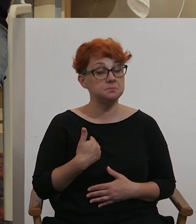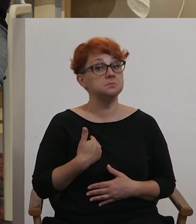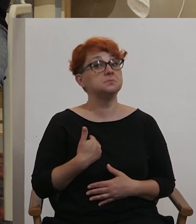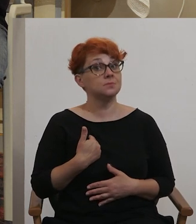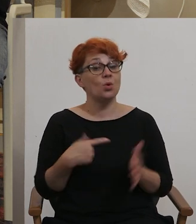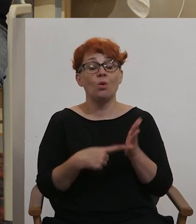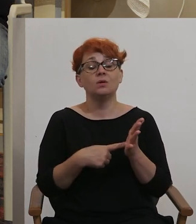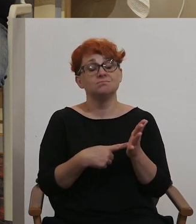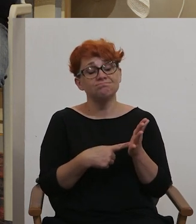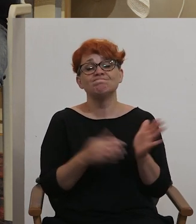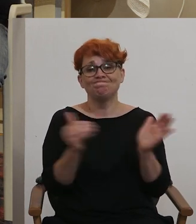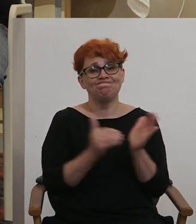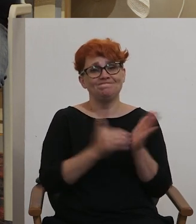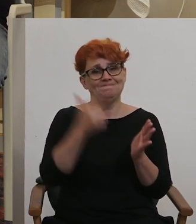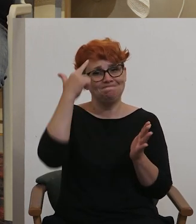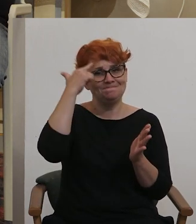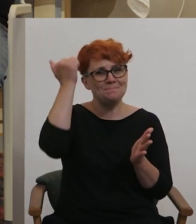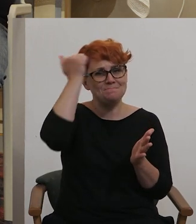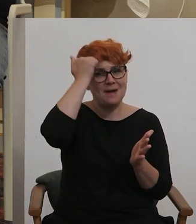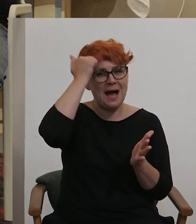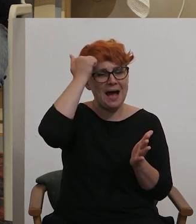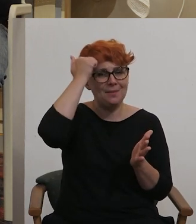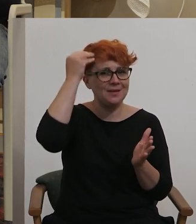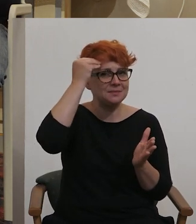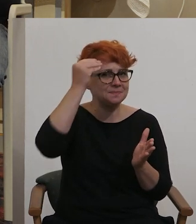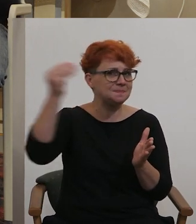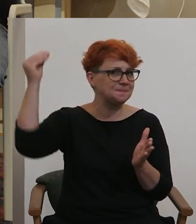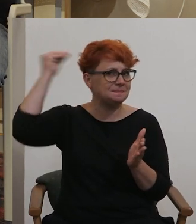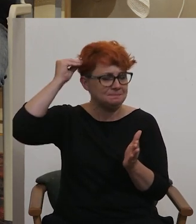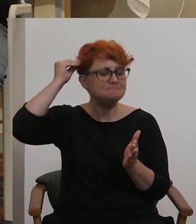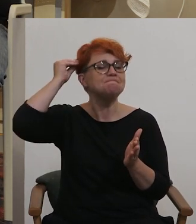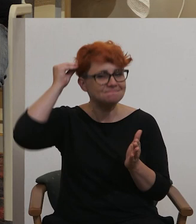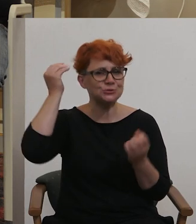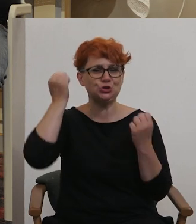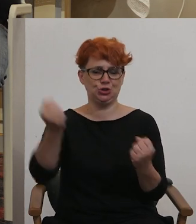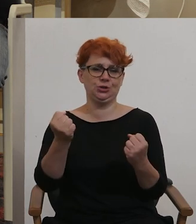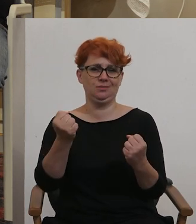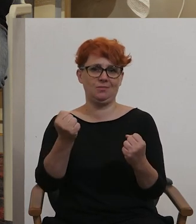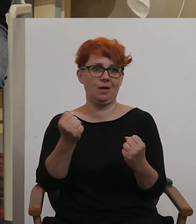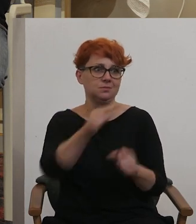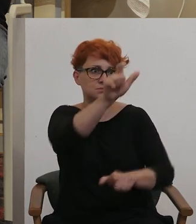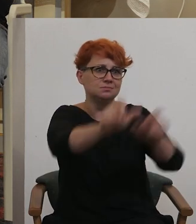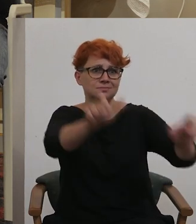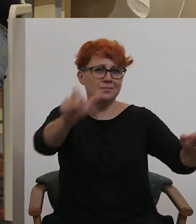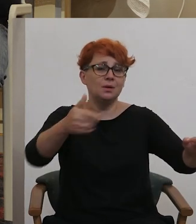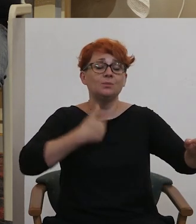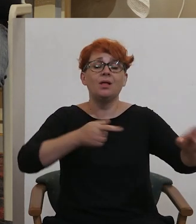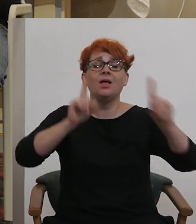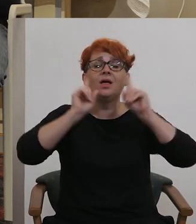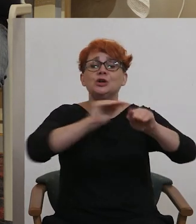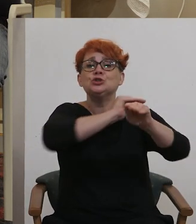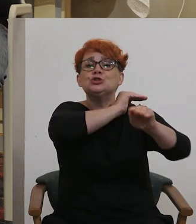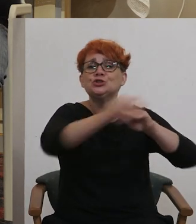O tym trzeba pamiętać, to trzeba mieć w tyle głowy, że to są ludzie, którzy mieli naprawdę ogromne szczęście